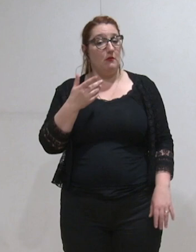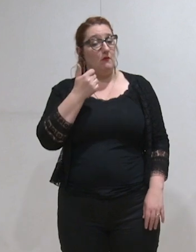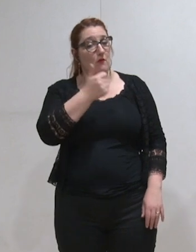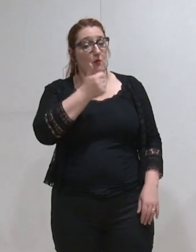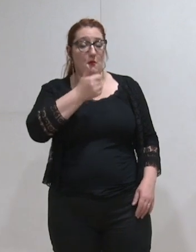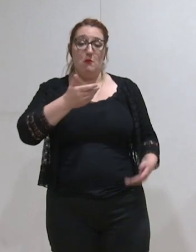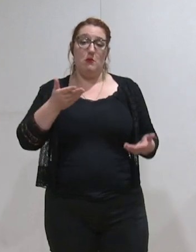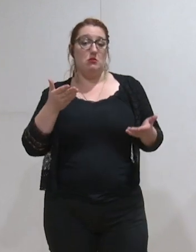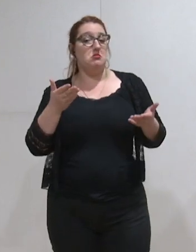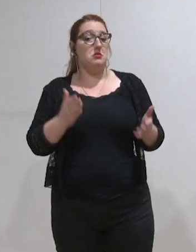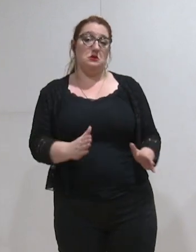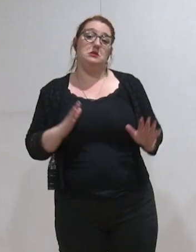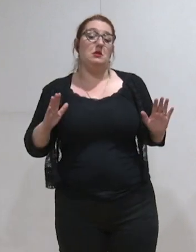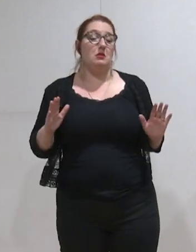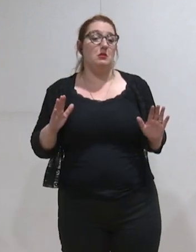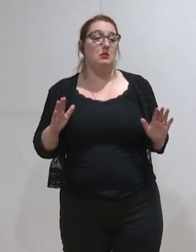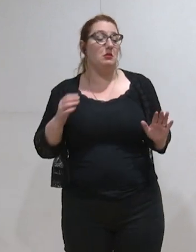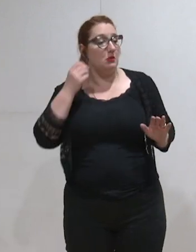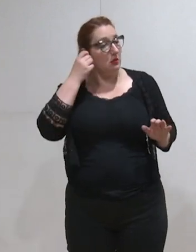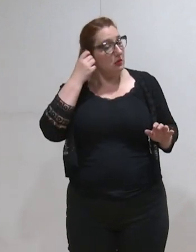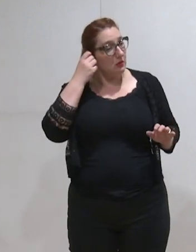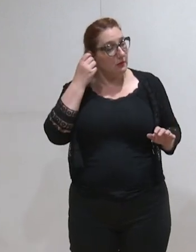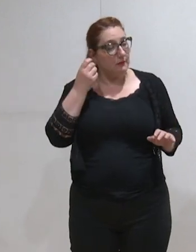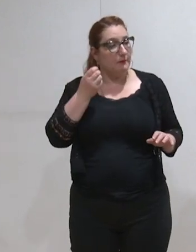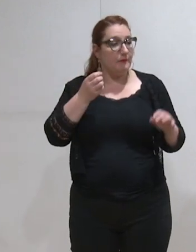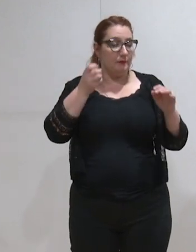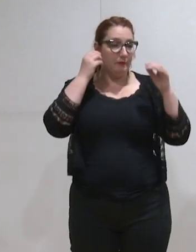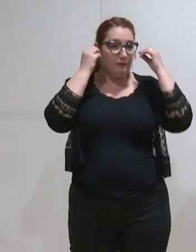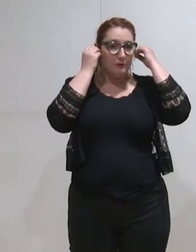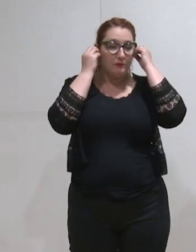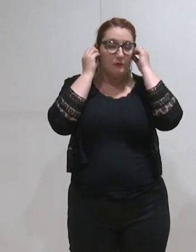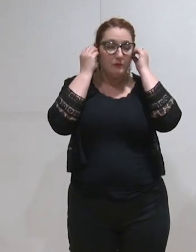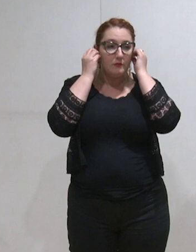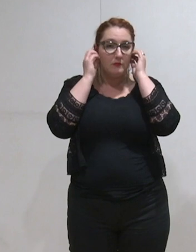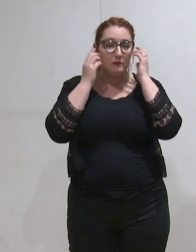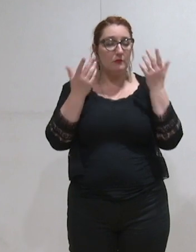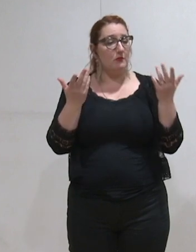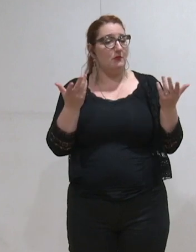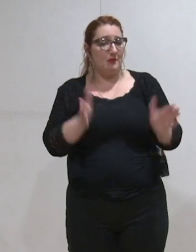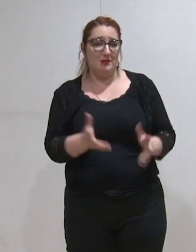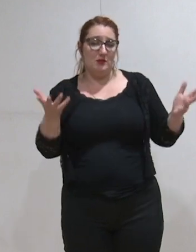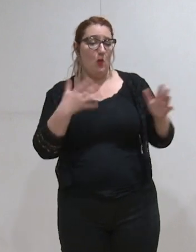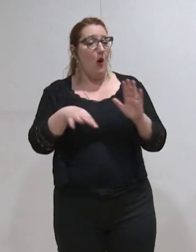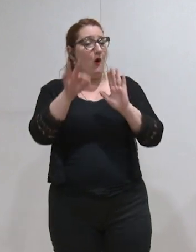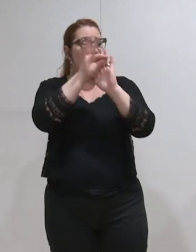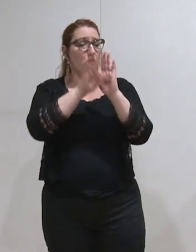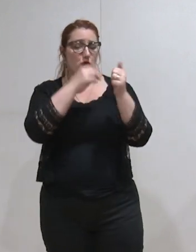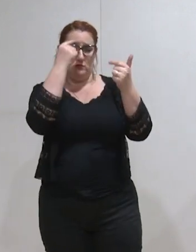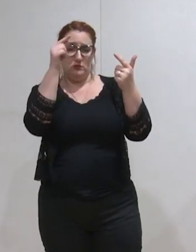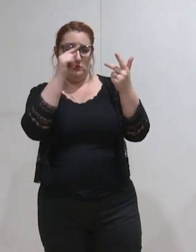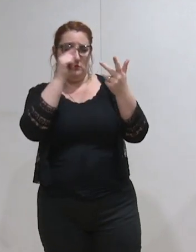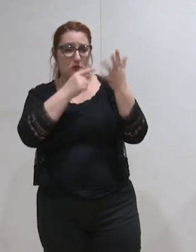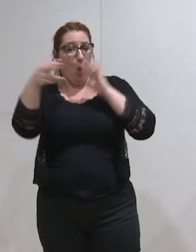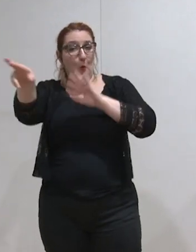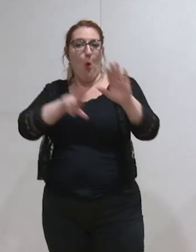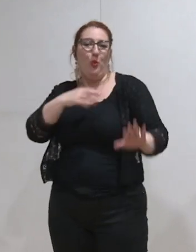choix qui est de réinternaliser un certain nombre de fonctions c'est un processus pour être tout